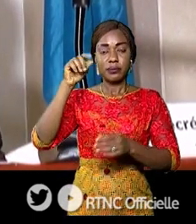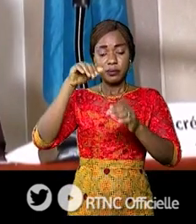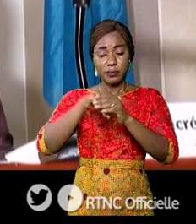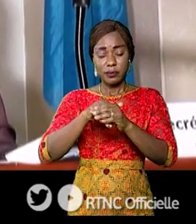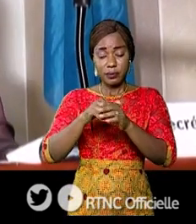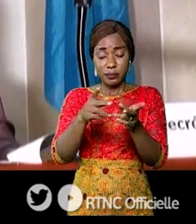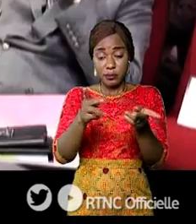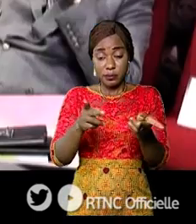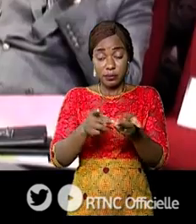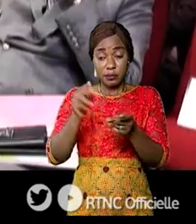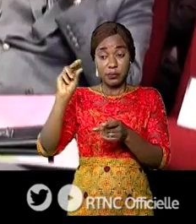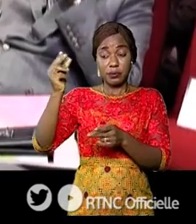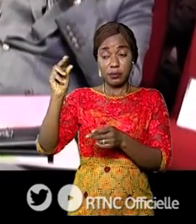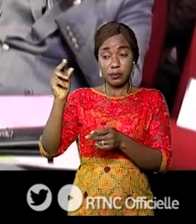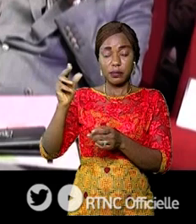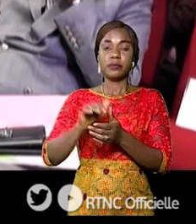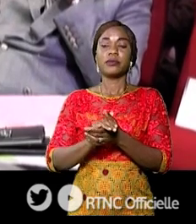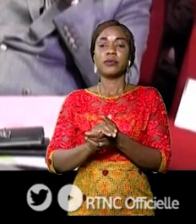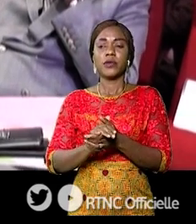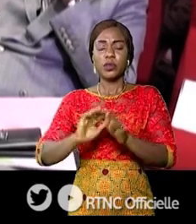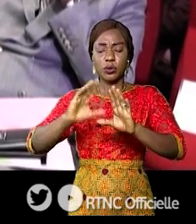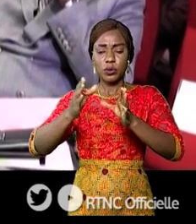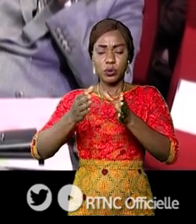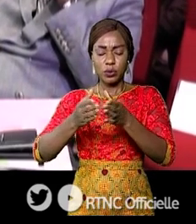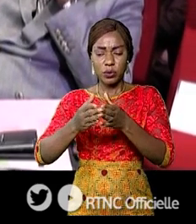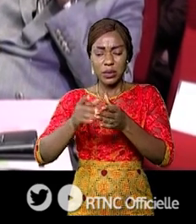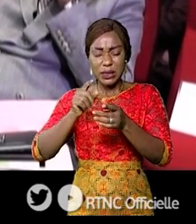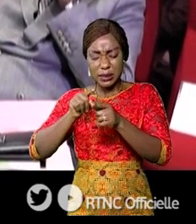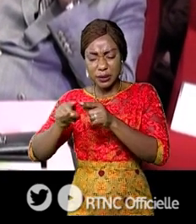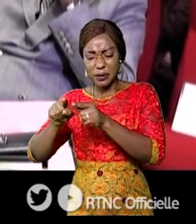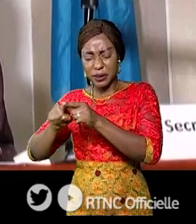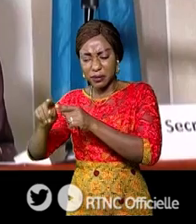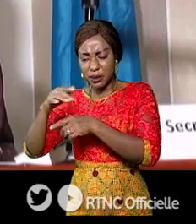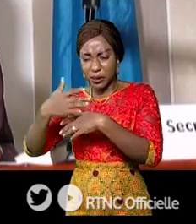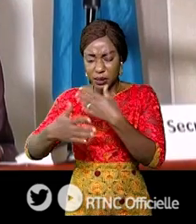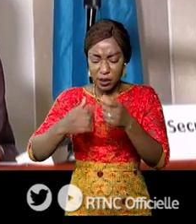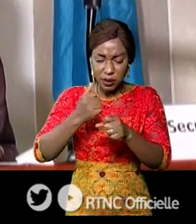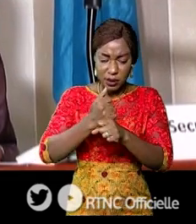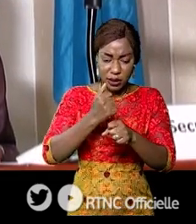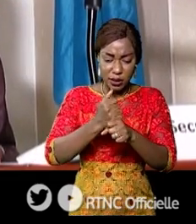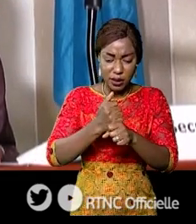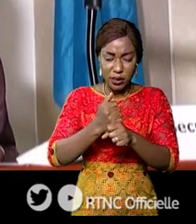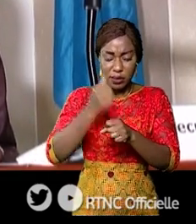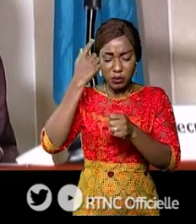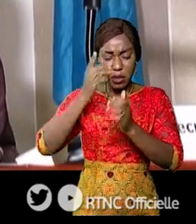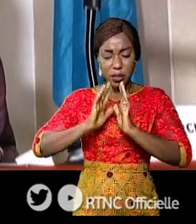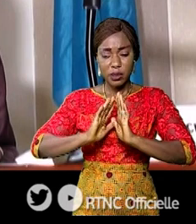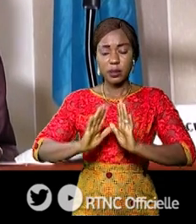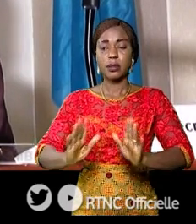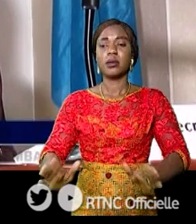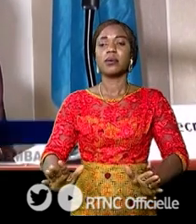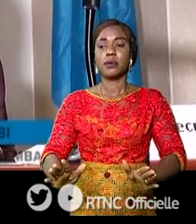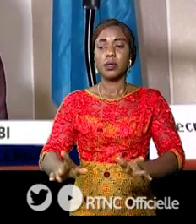les carrières, ainsi que toutes les ficelles du métier pour être en mesure